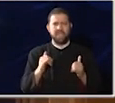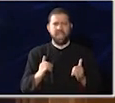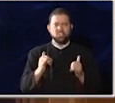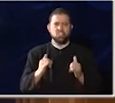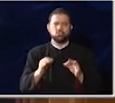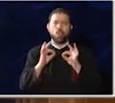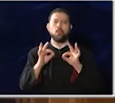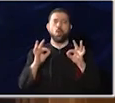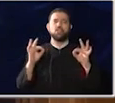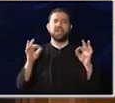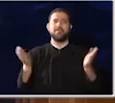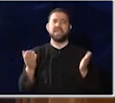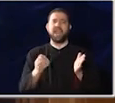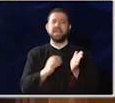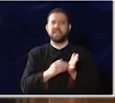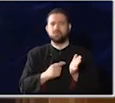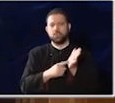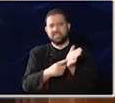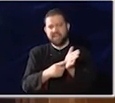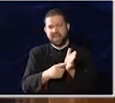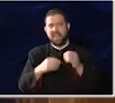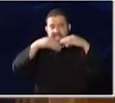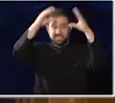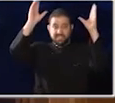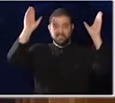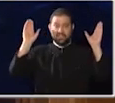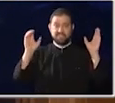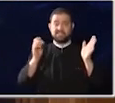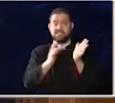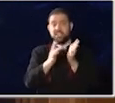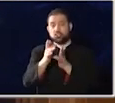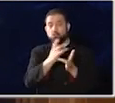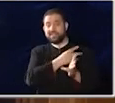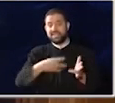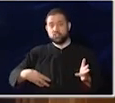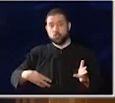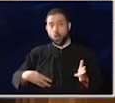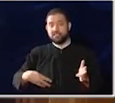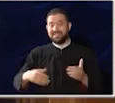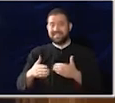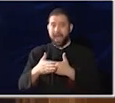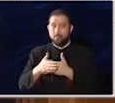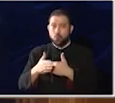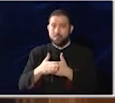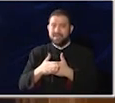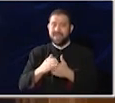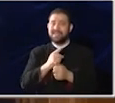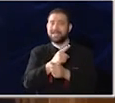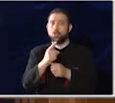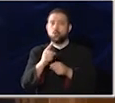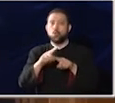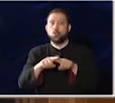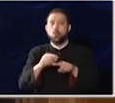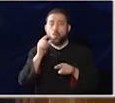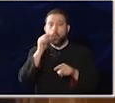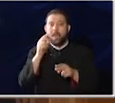mai înainte a acestui model pe care îl oferă Sfinții noștri, Mântuitorul Iisus Hristos, de